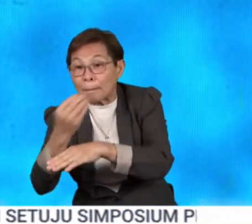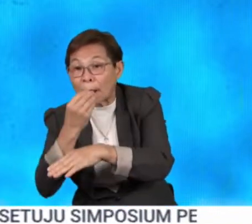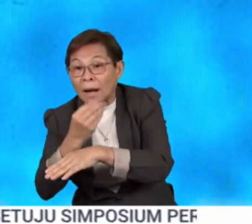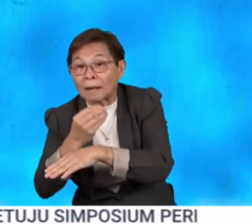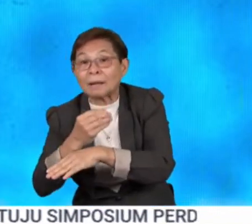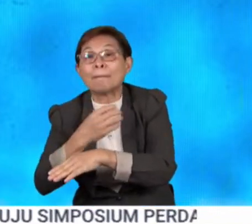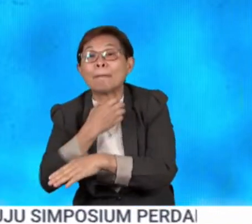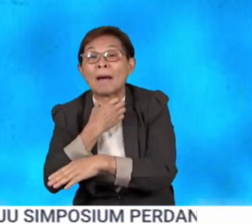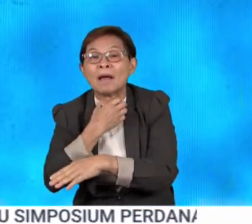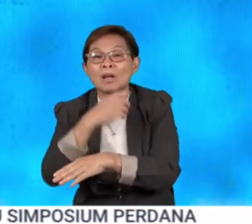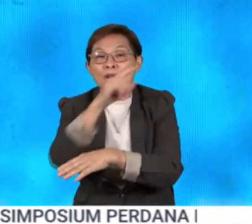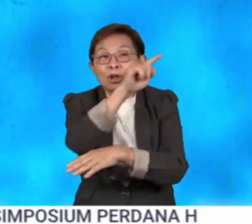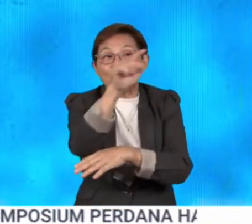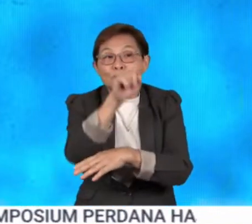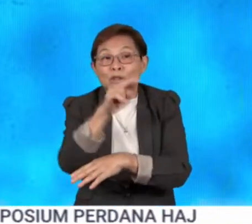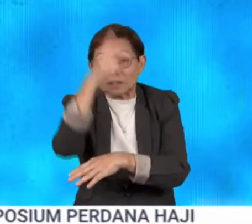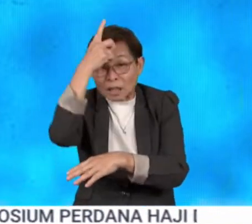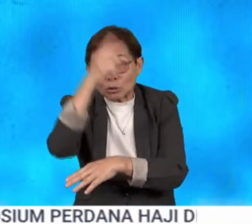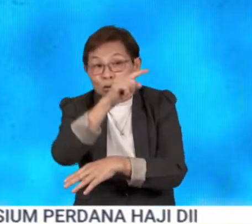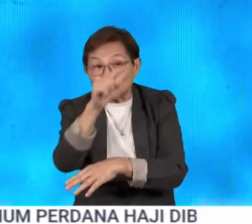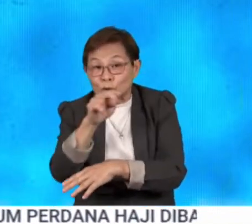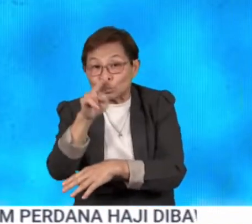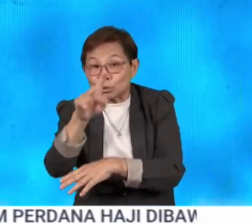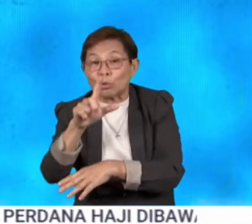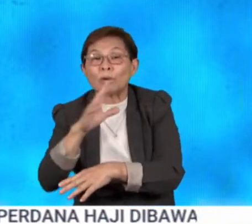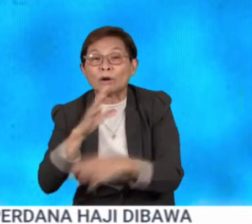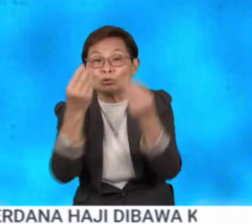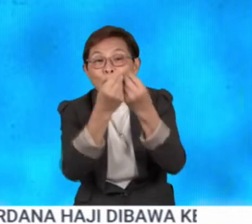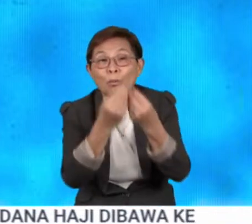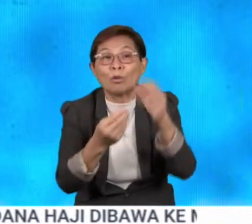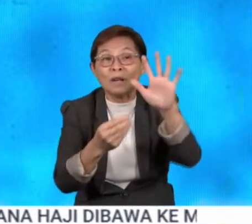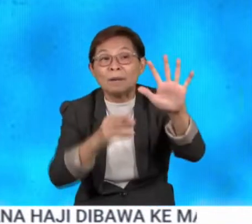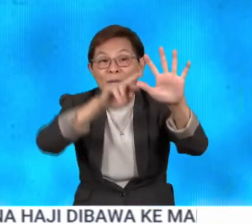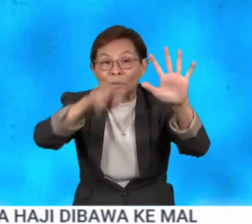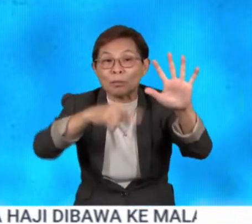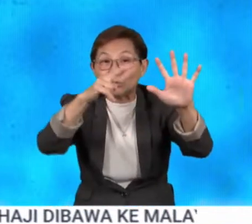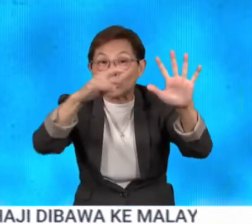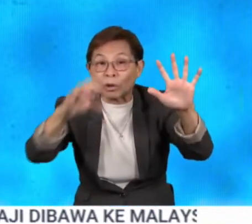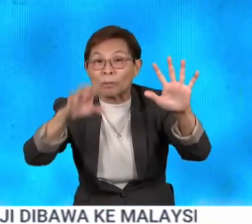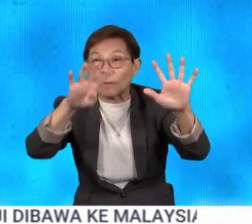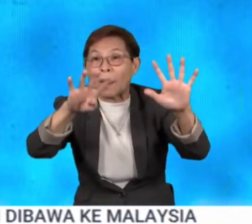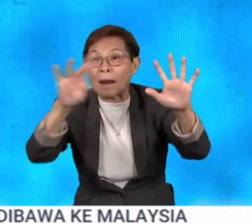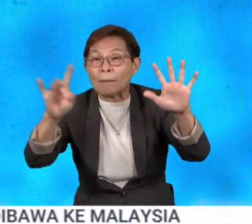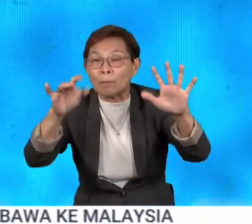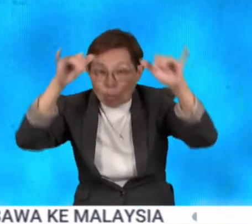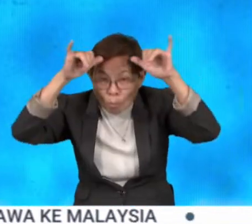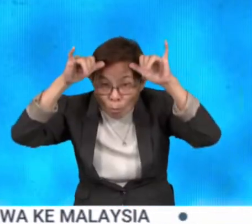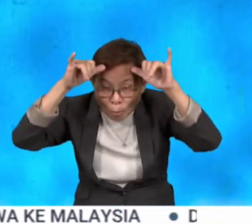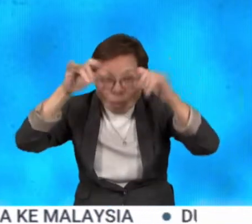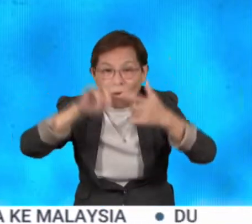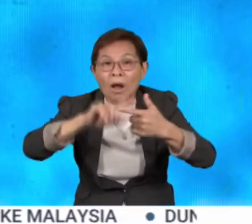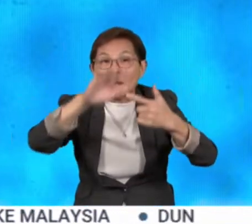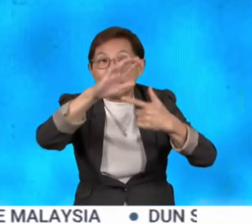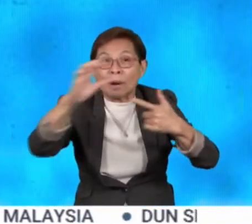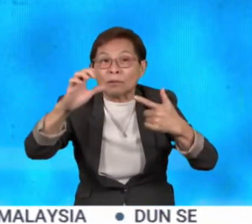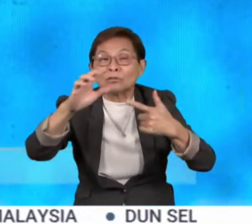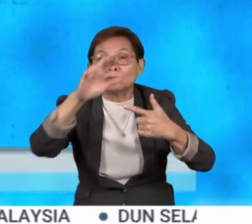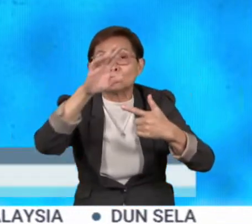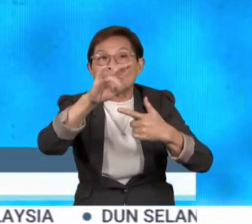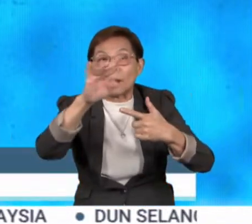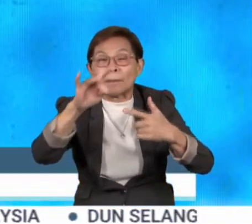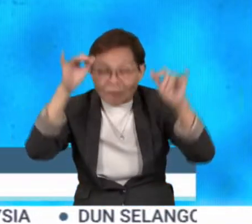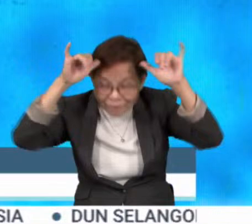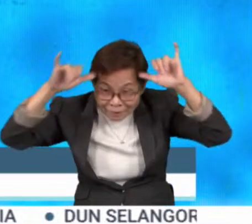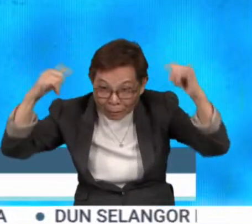Negeri Dato' Muhammad Zulkafli Harun berkata ia melibatkan sejumlah 5,248 ekor lembu, 578